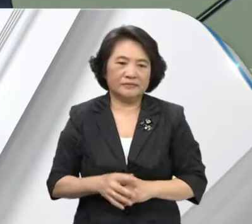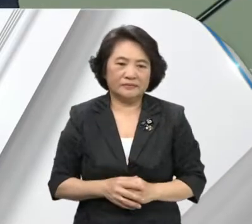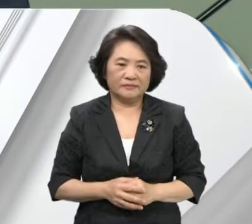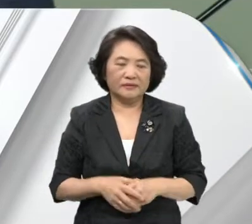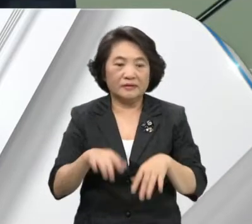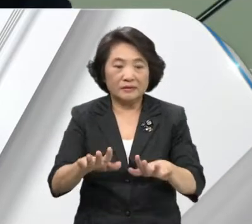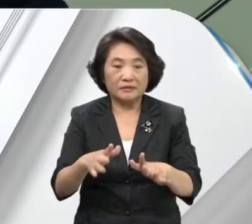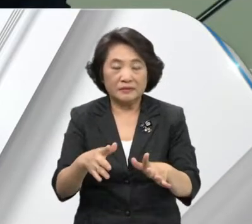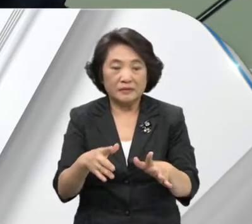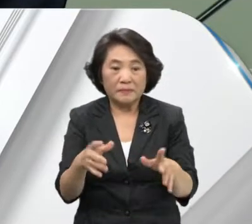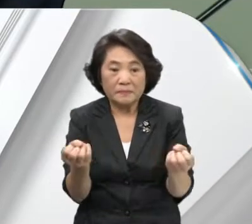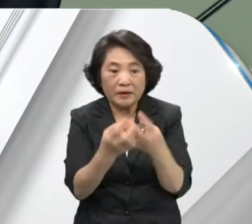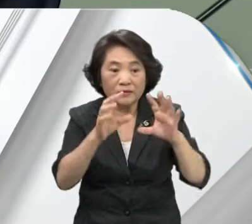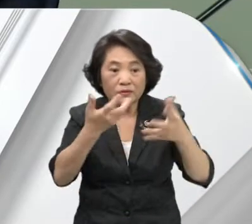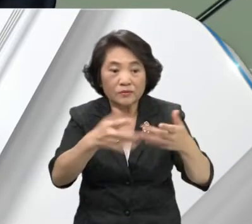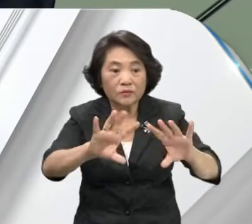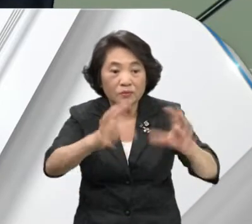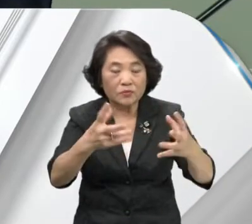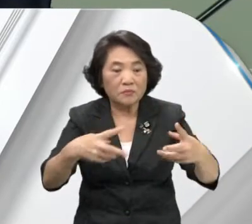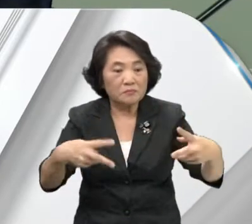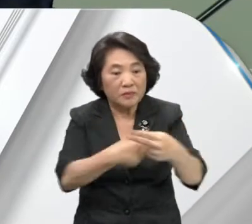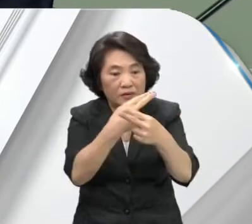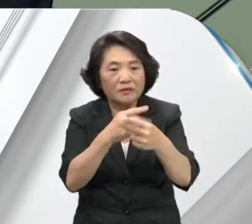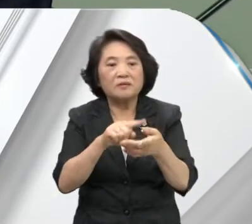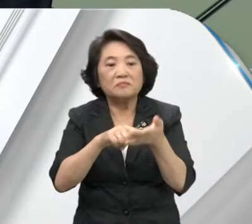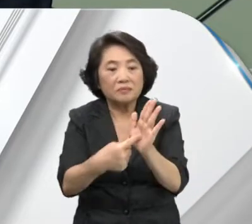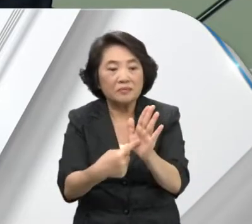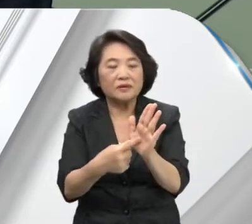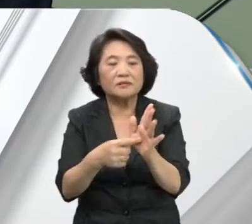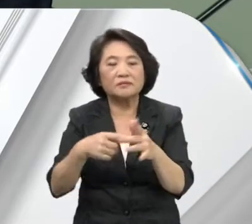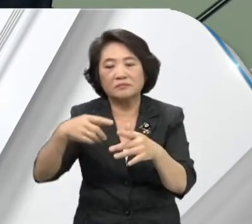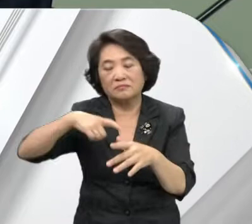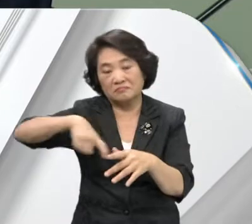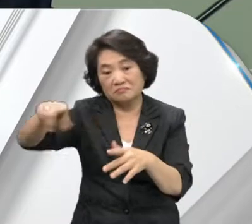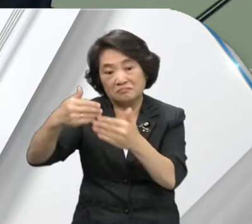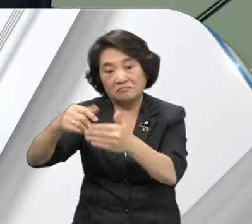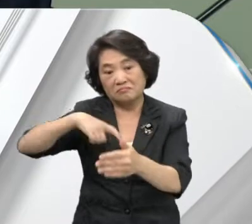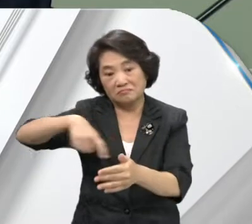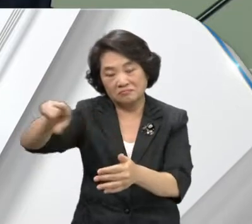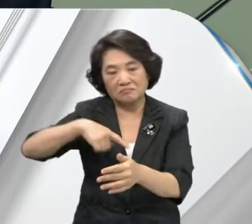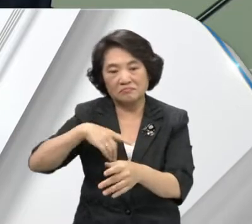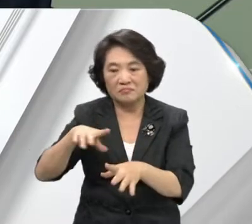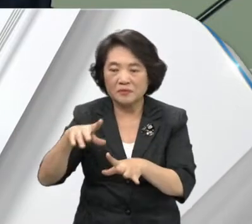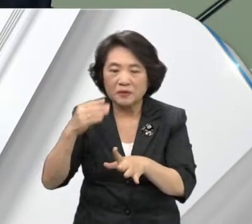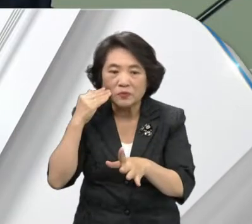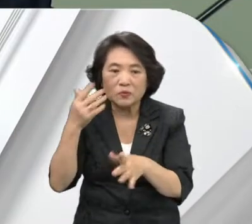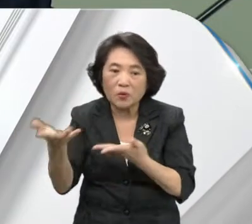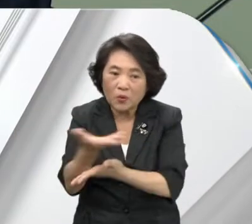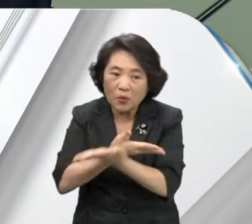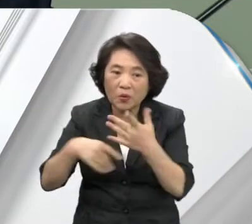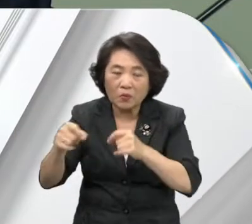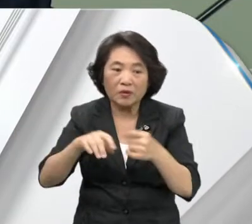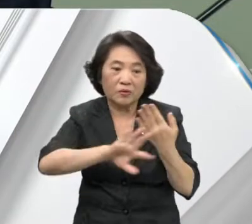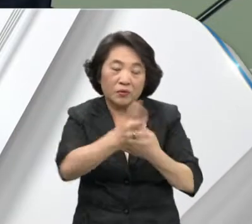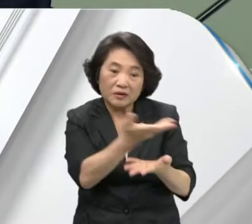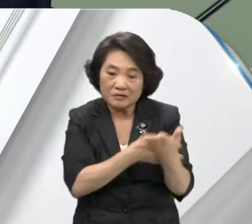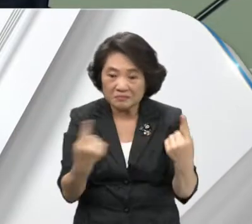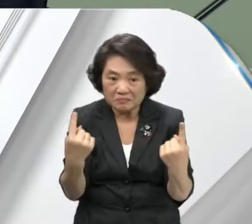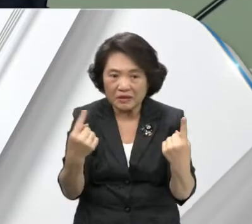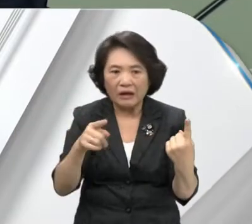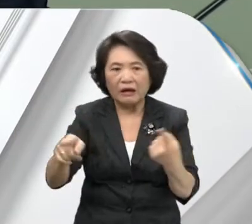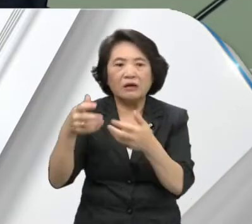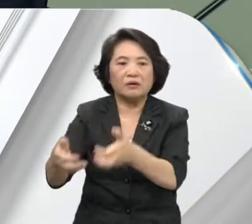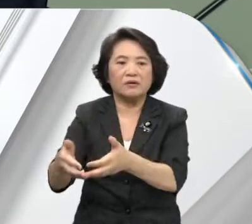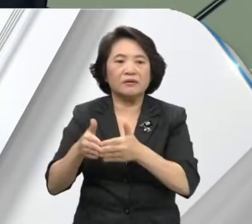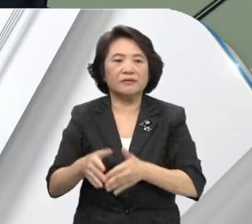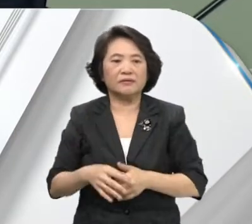次断交事件就是再度验证啊两岸政策高于外交政策，而且这